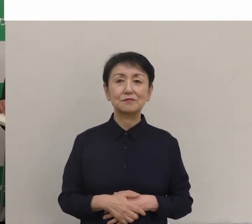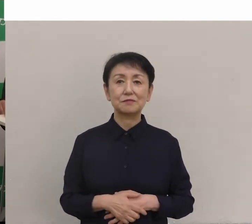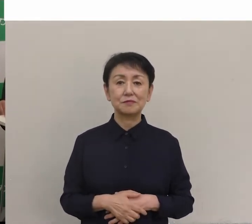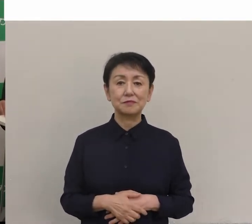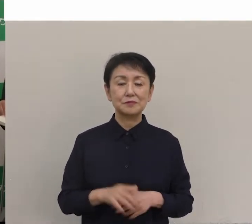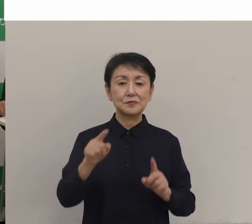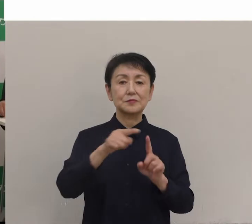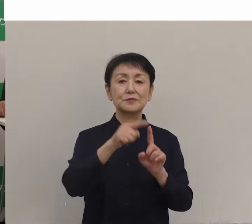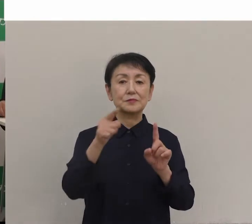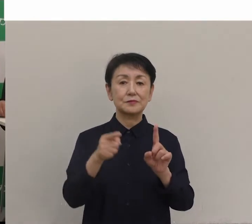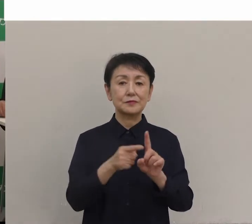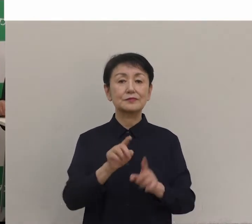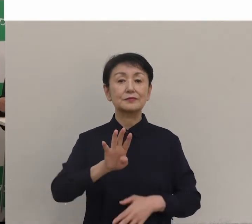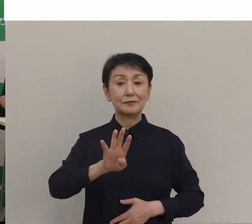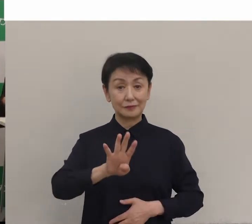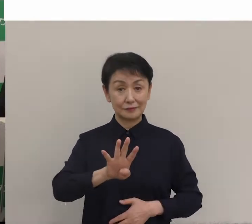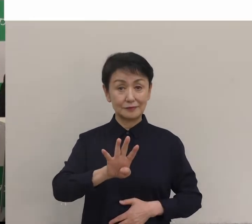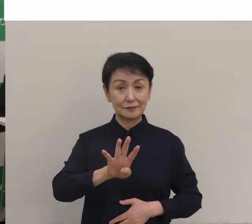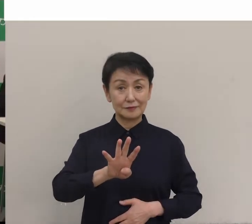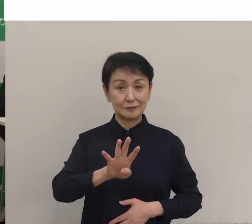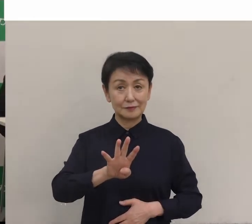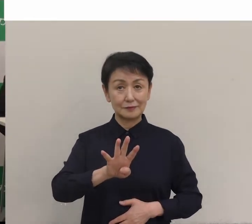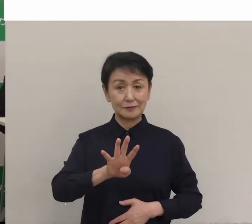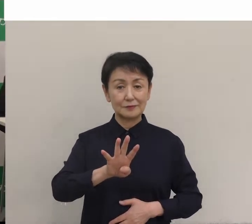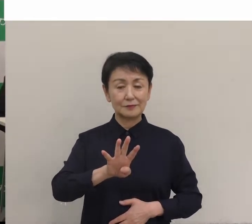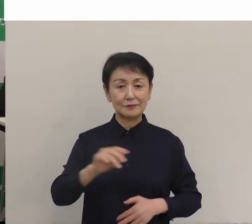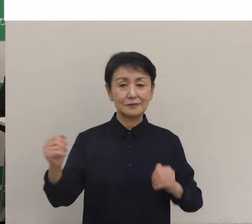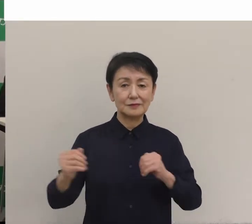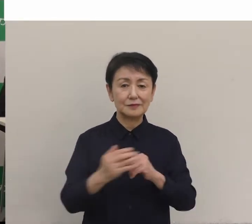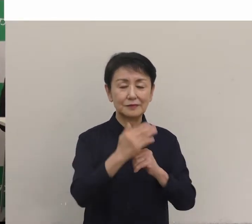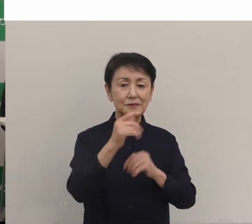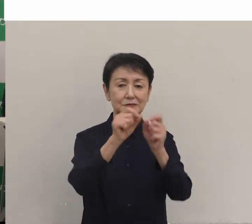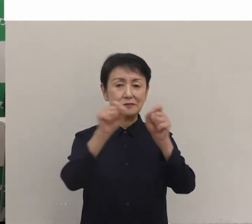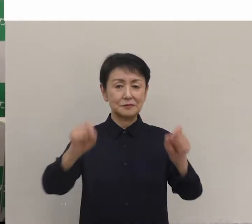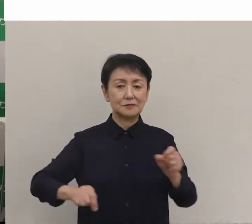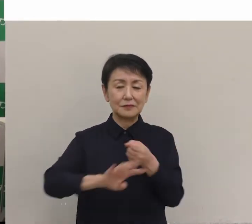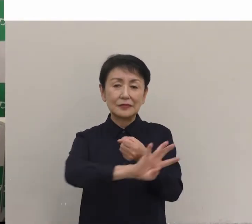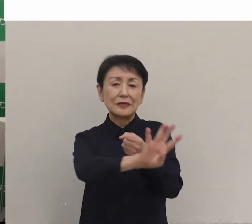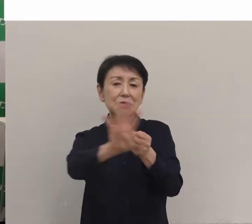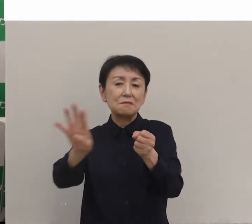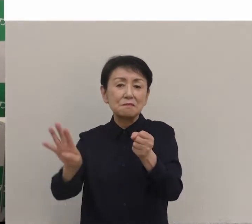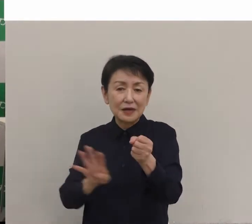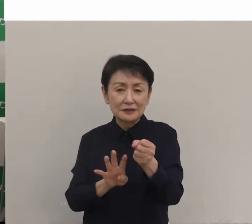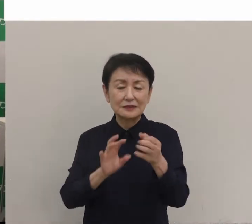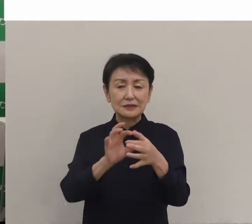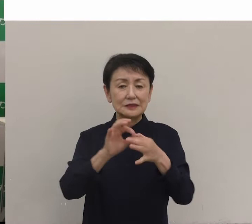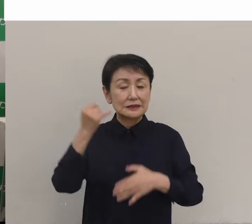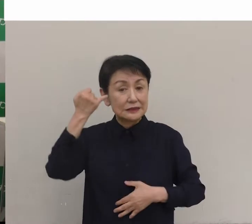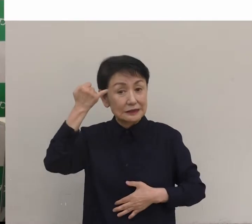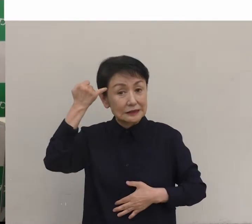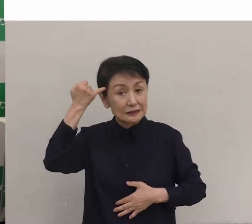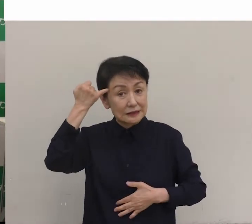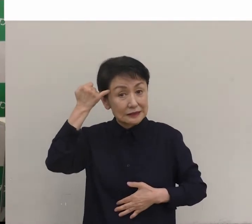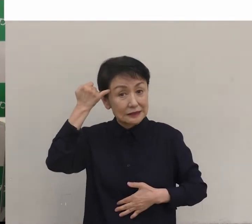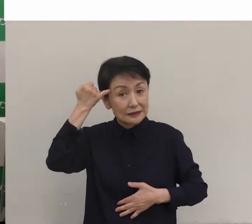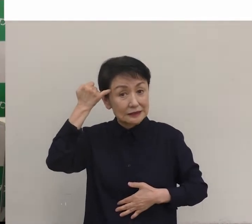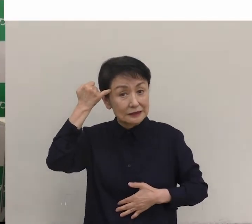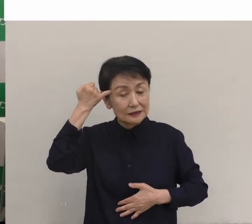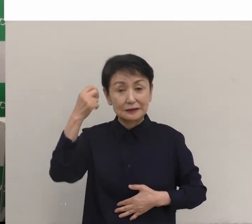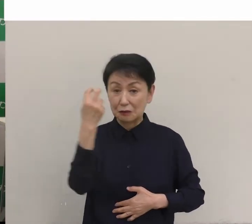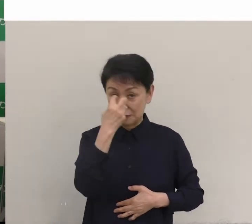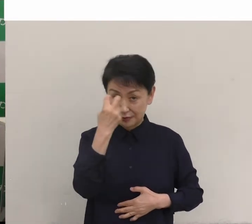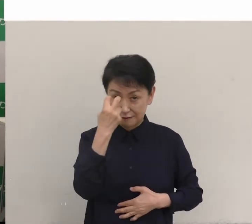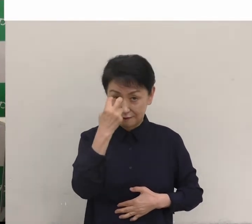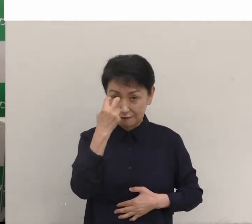4ページ目の浜岡原発に関する意識調査では、アンケート調査結果